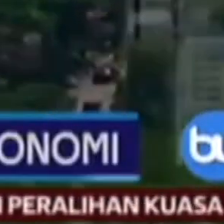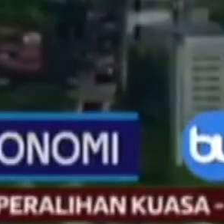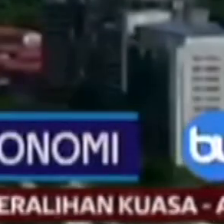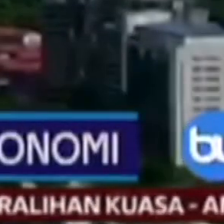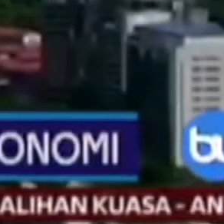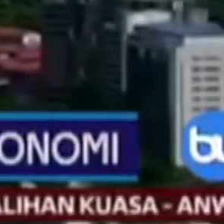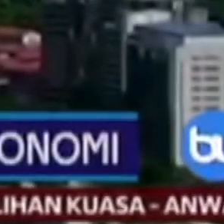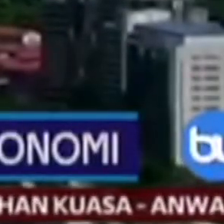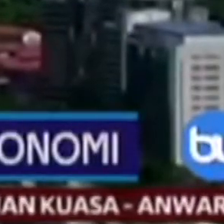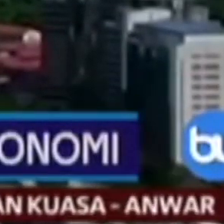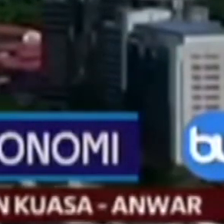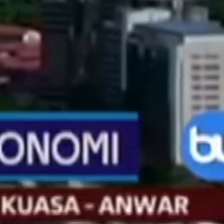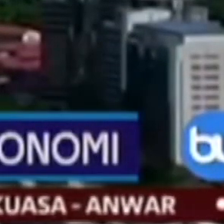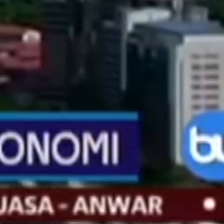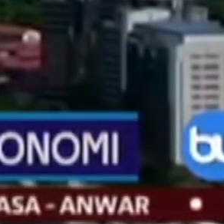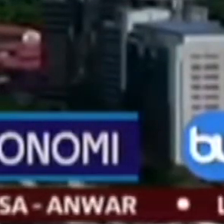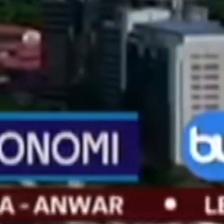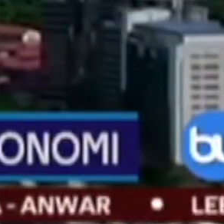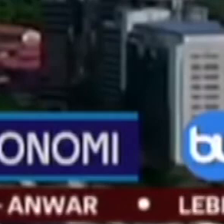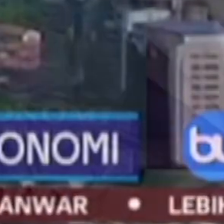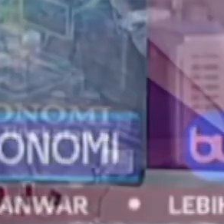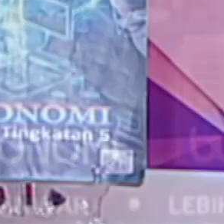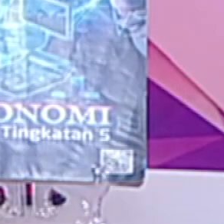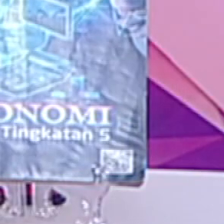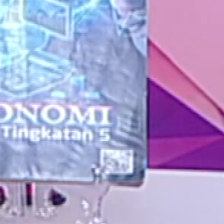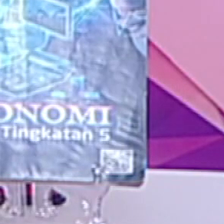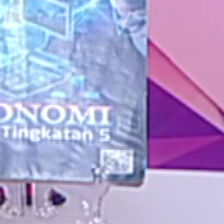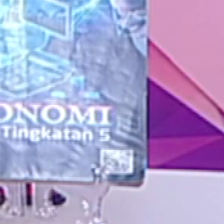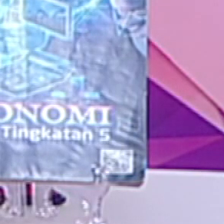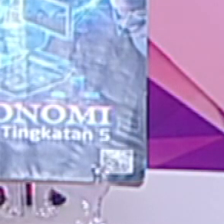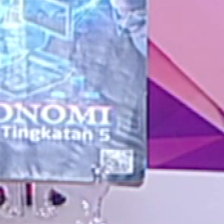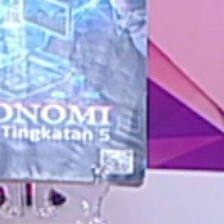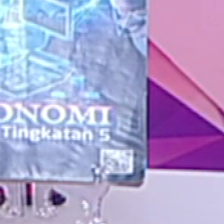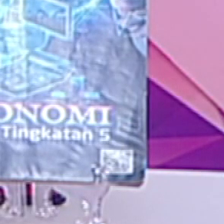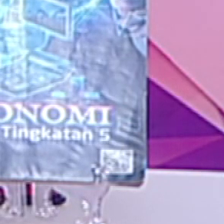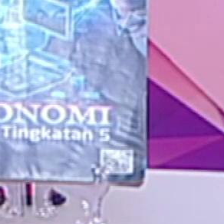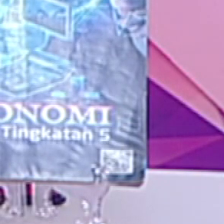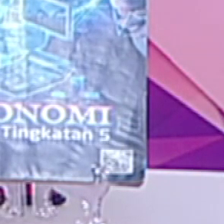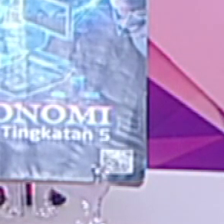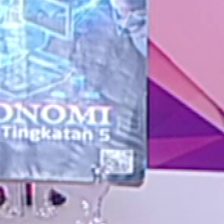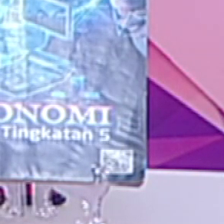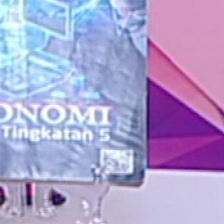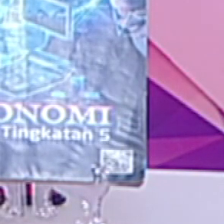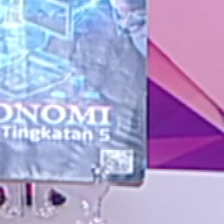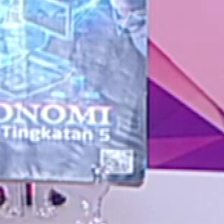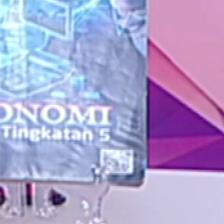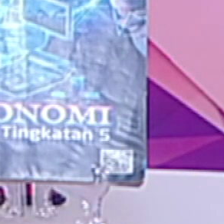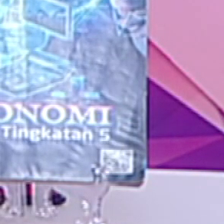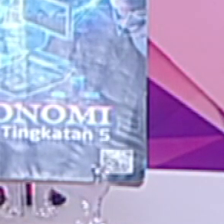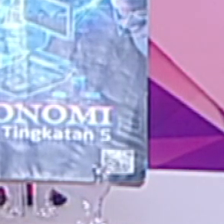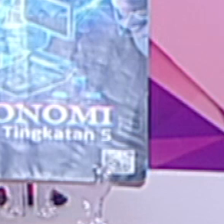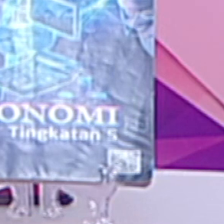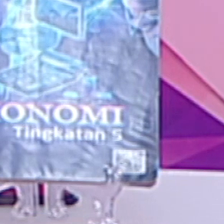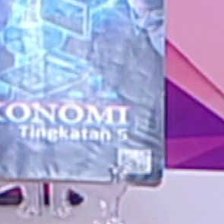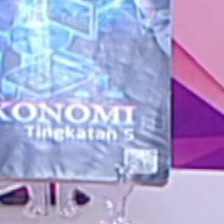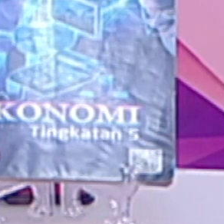bersandarkan kepada kadar pinjaman outside bieler oke Ade itu di sedih 11 dikir